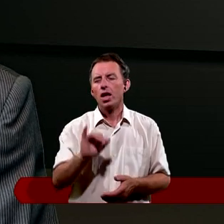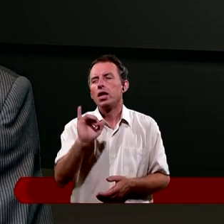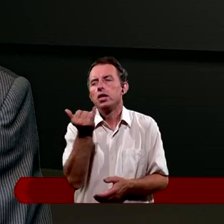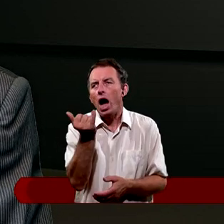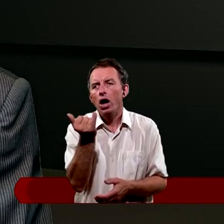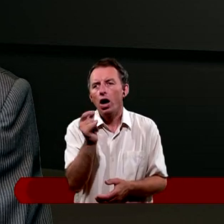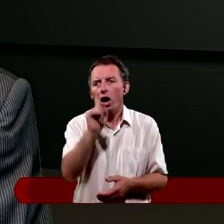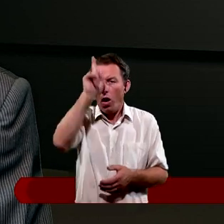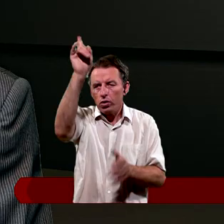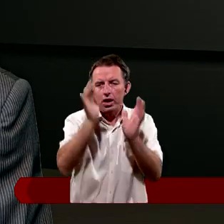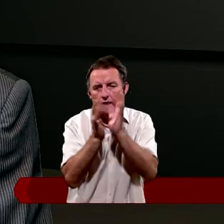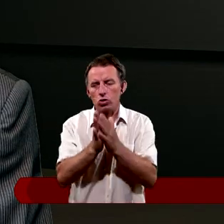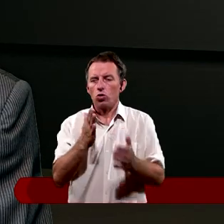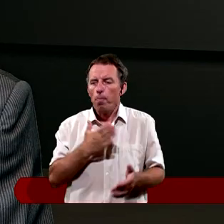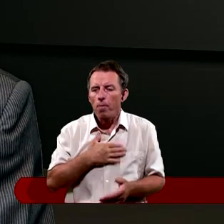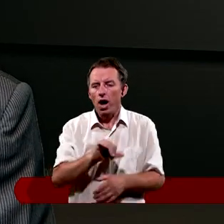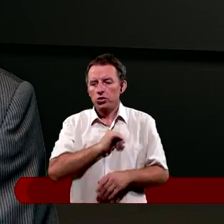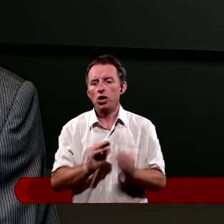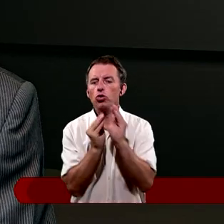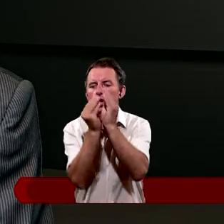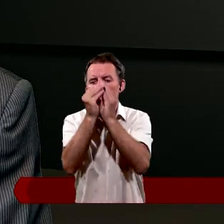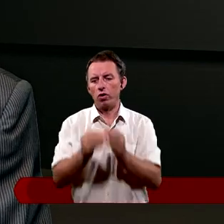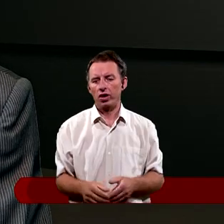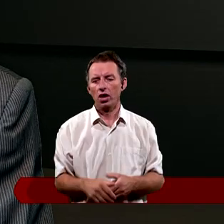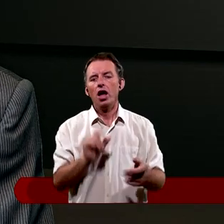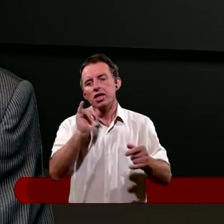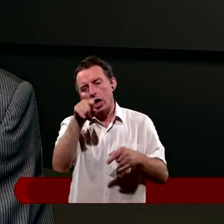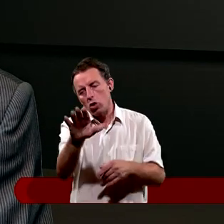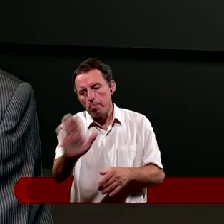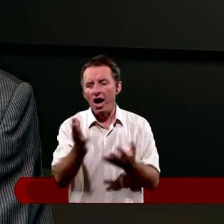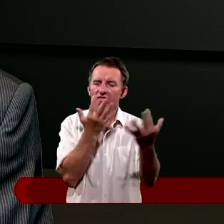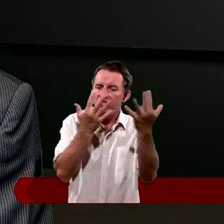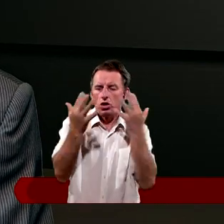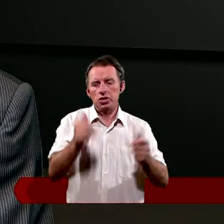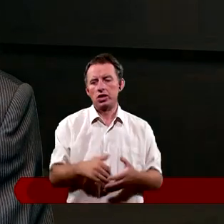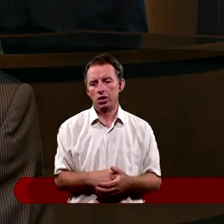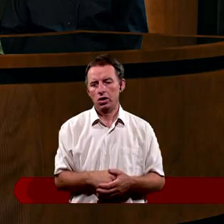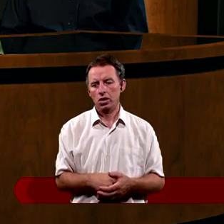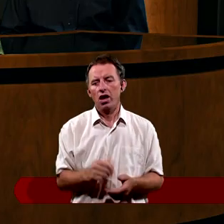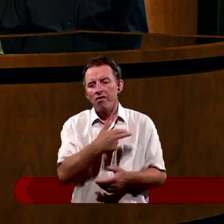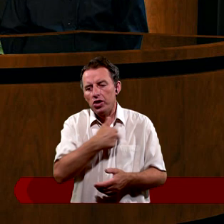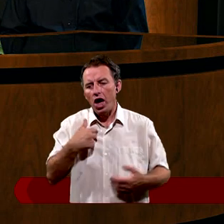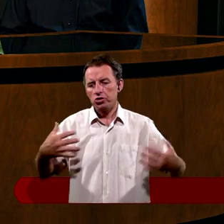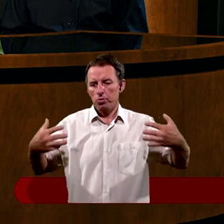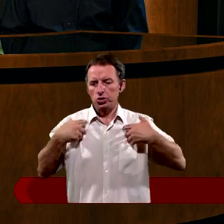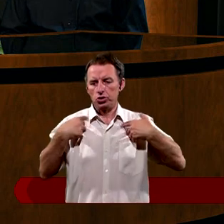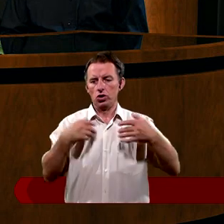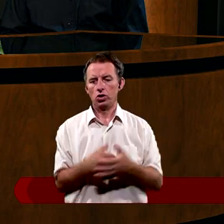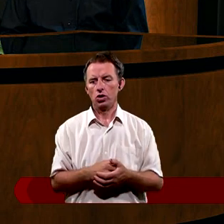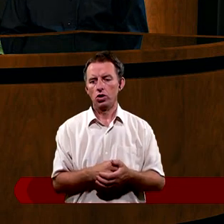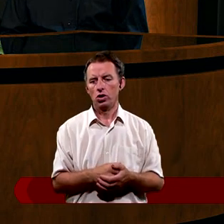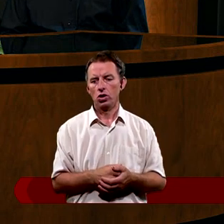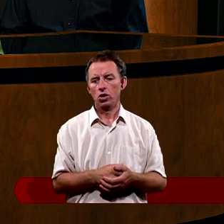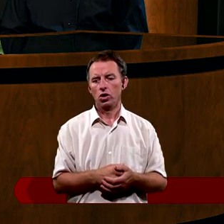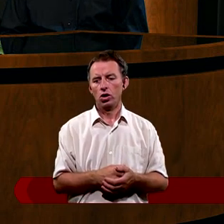Jak on ma się kształtować? Jak to ma wyglądać w naszym życiu?